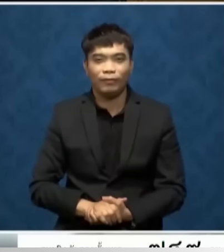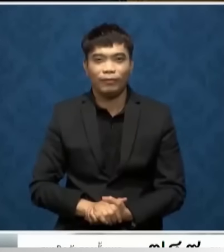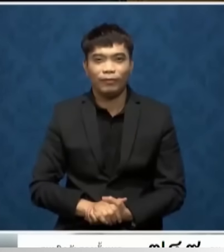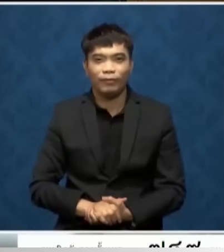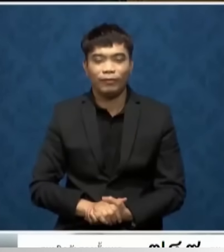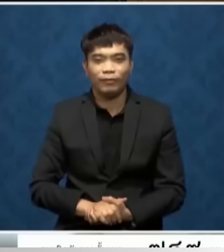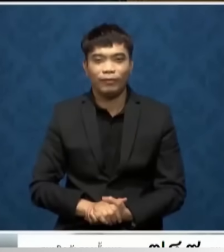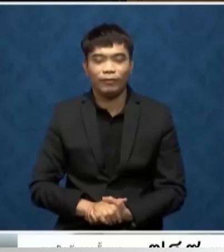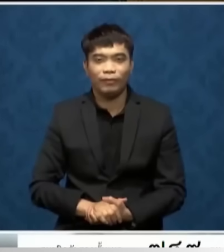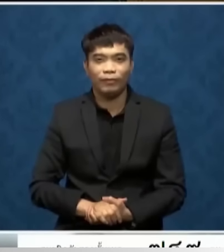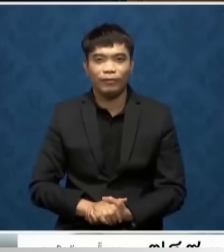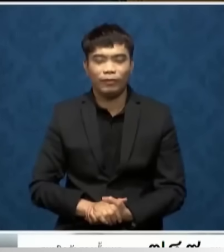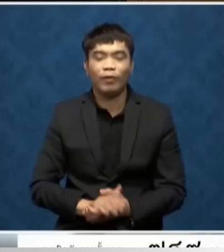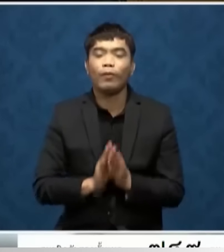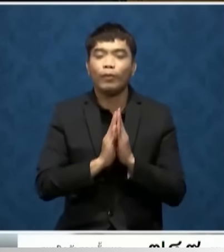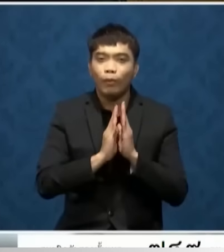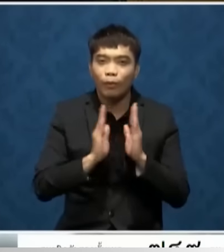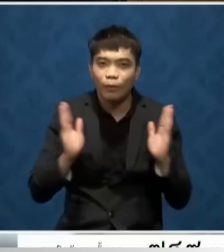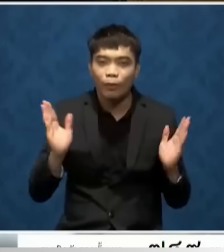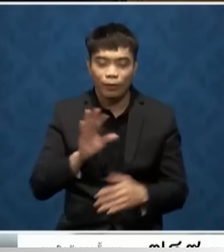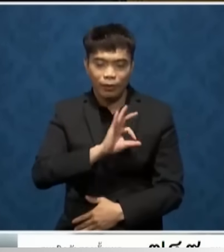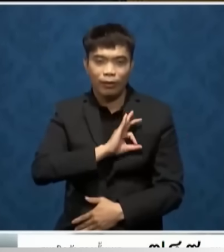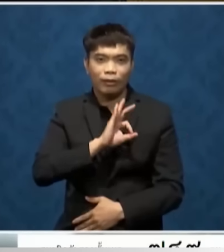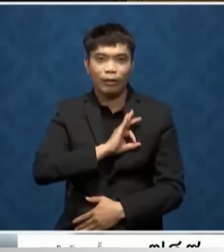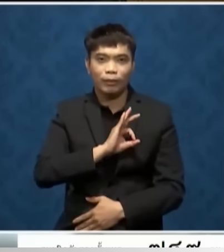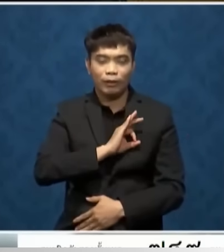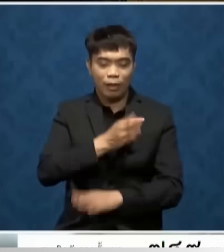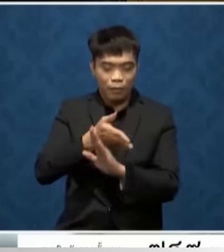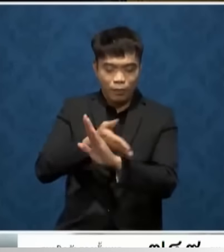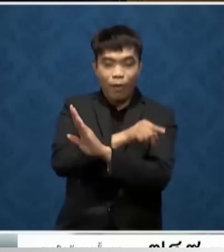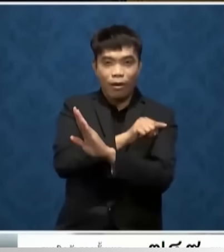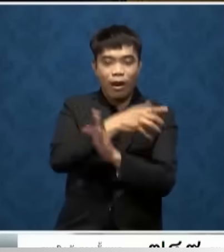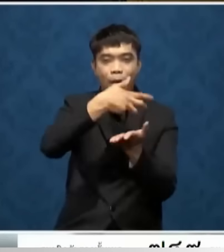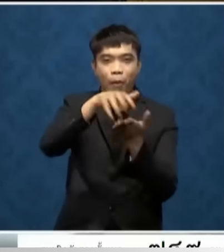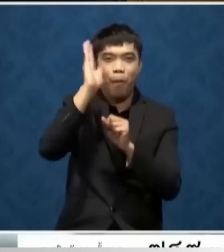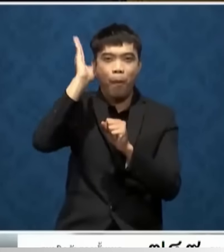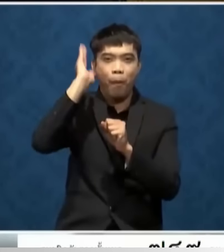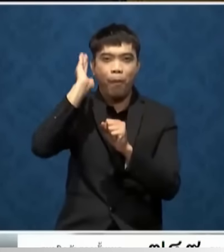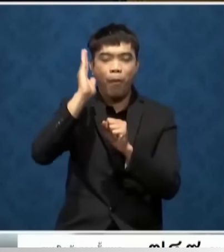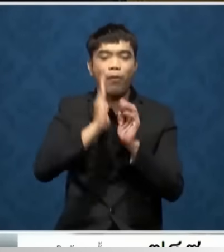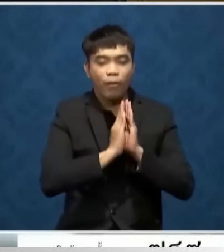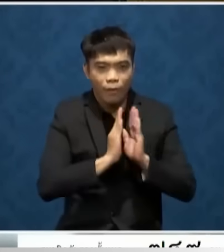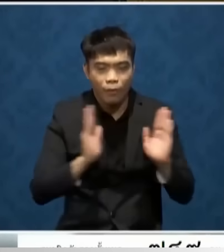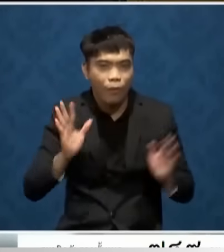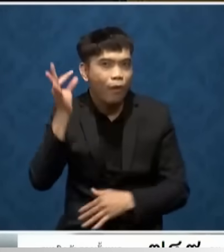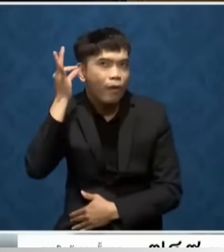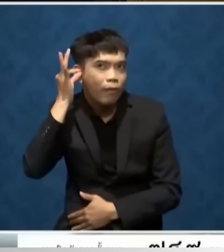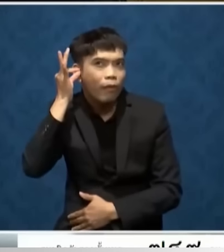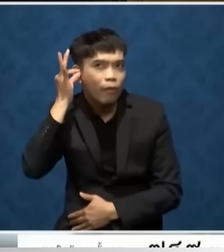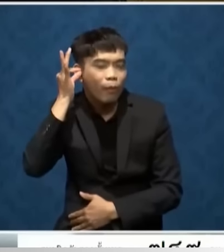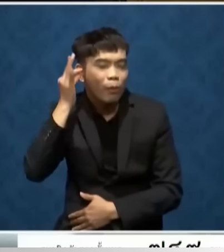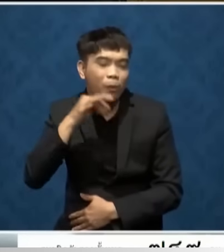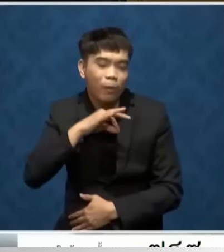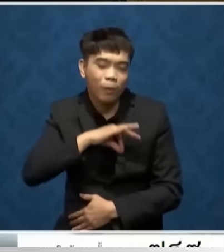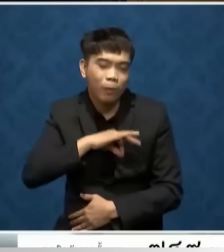ก็ต้องขอบคุณท่านสมาชิกที่ได้อภิปรายเพิ่งจบไปสักครู่นี้ผมรับฟังด้วยความซาบ